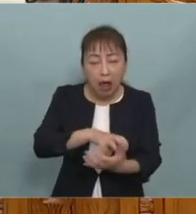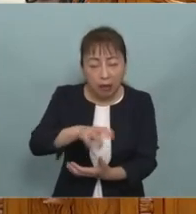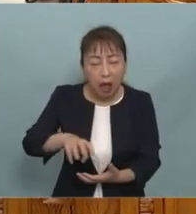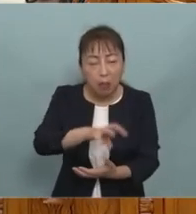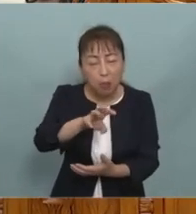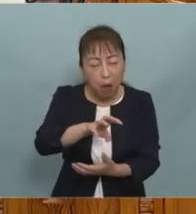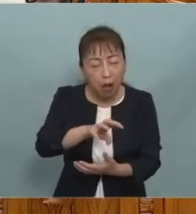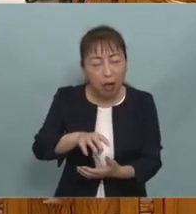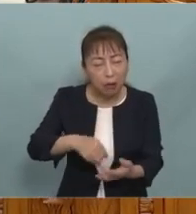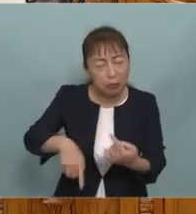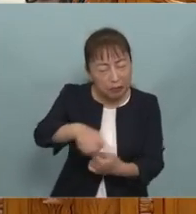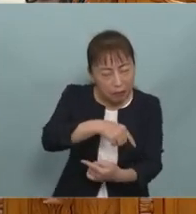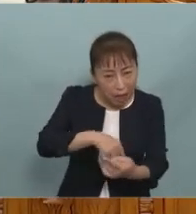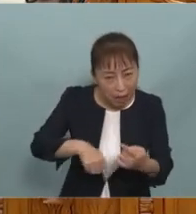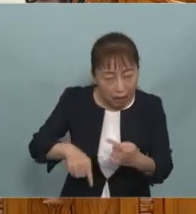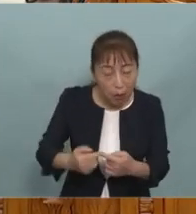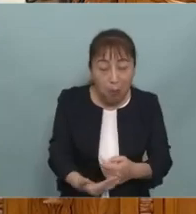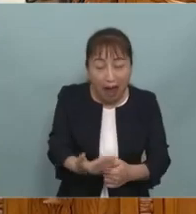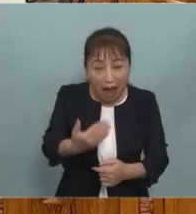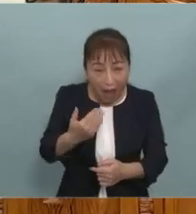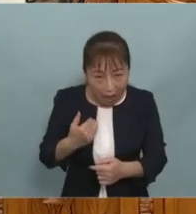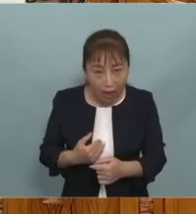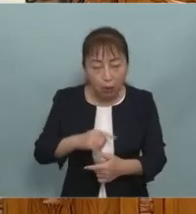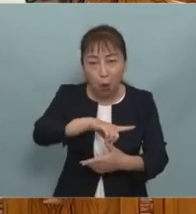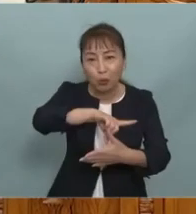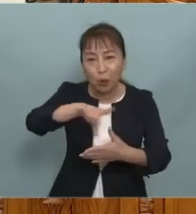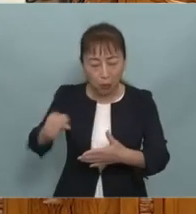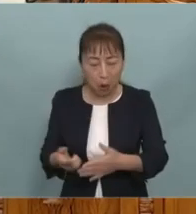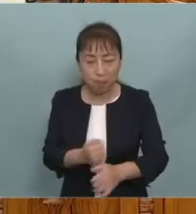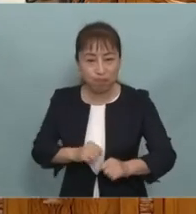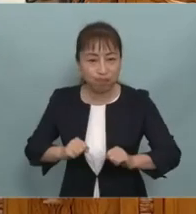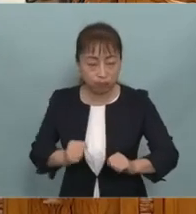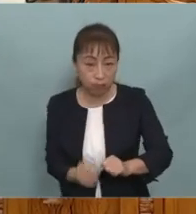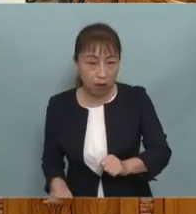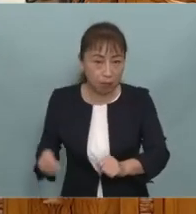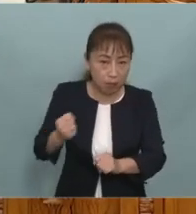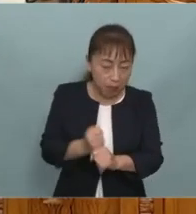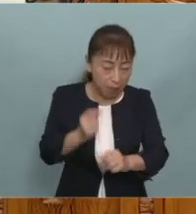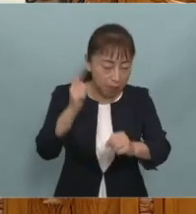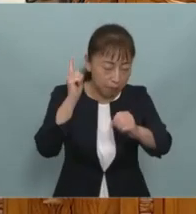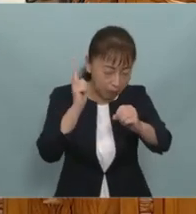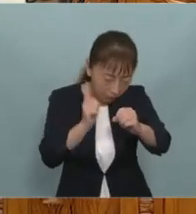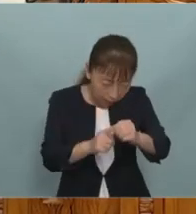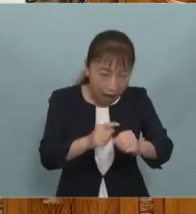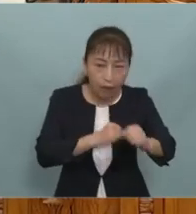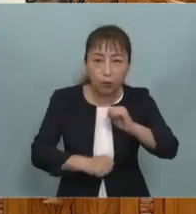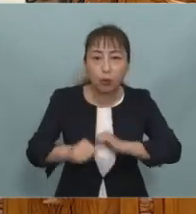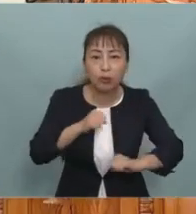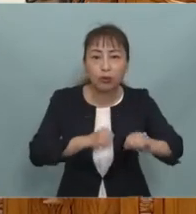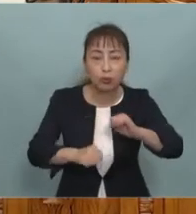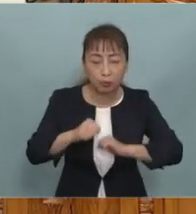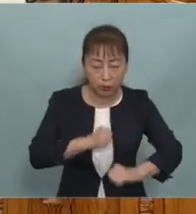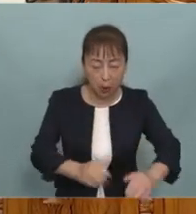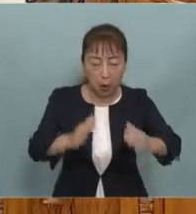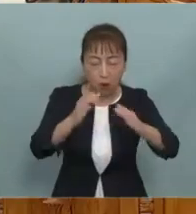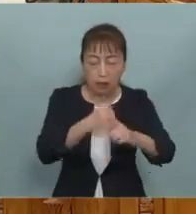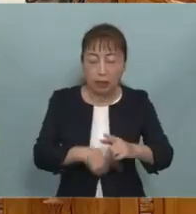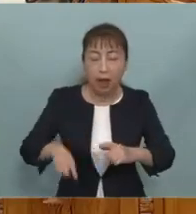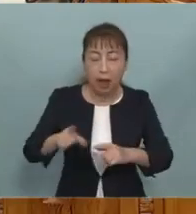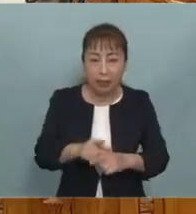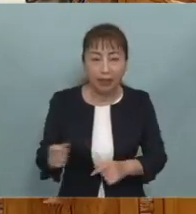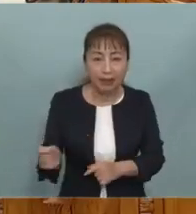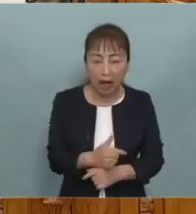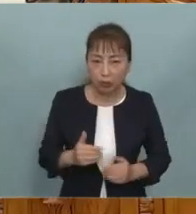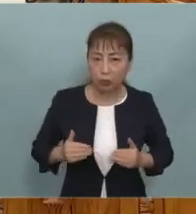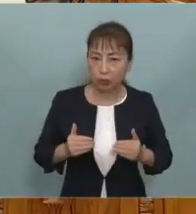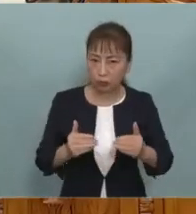あるノを取り戻すため復旧と創造的復興に向けた取り組みを一層加速して